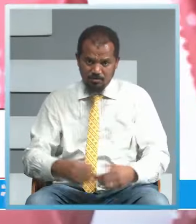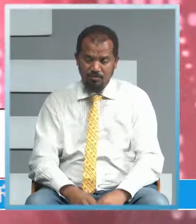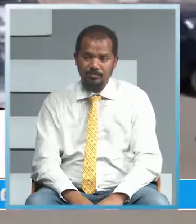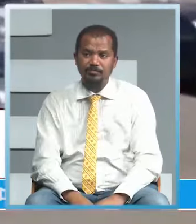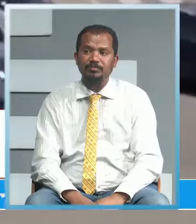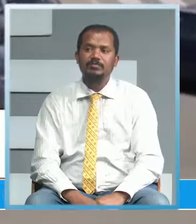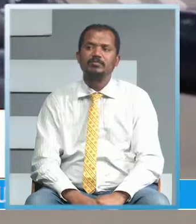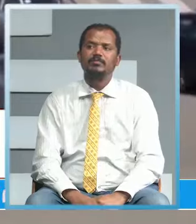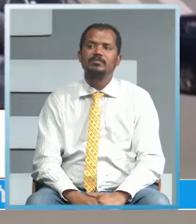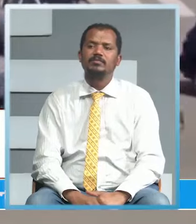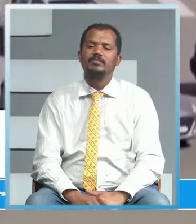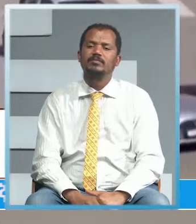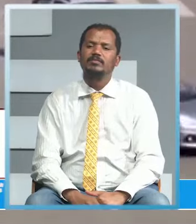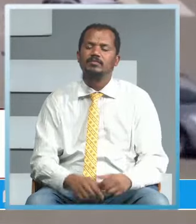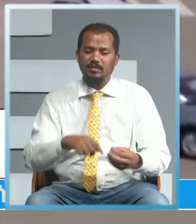አለው።